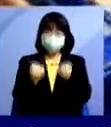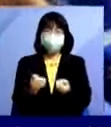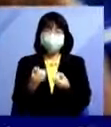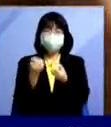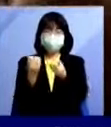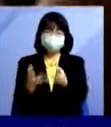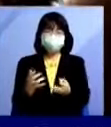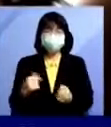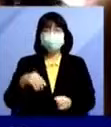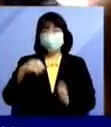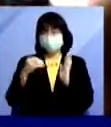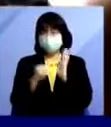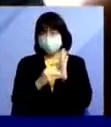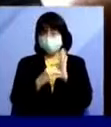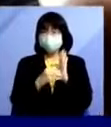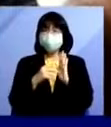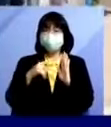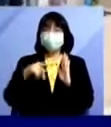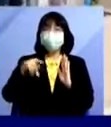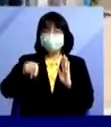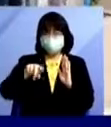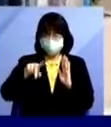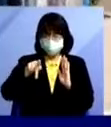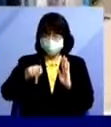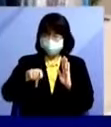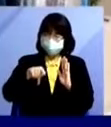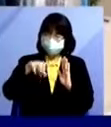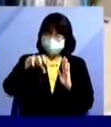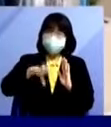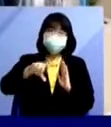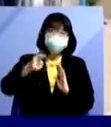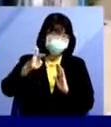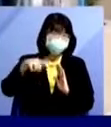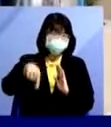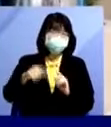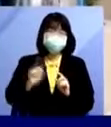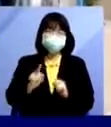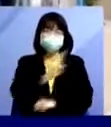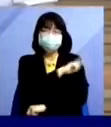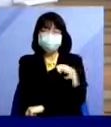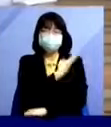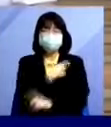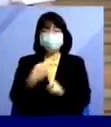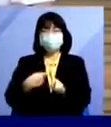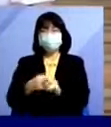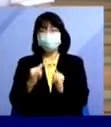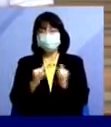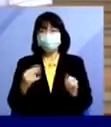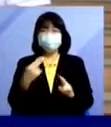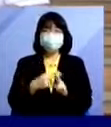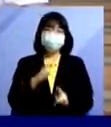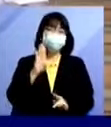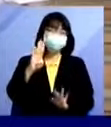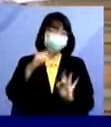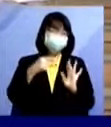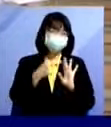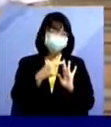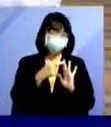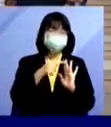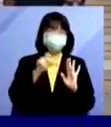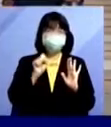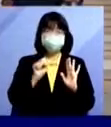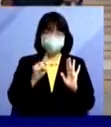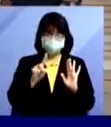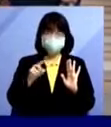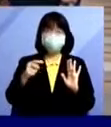องธานีตั้งแต่ห่วงวันพรุ่งนี้นะครับ29กรกฎาคมถึง4สิงหาคม7วันด้วยกันเพื่อสนับส